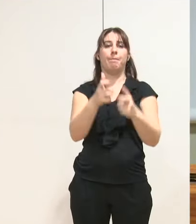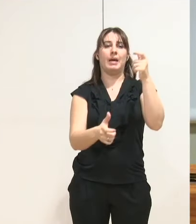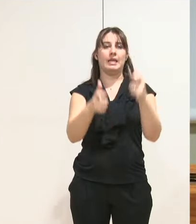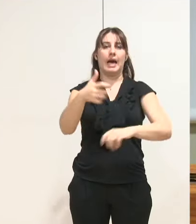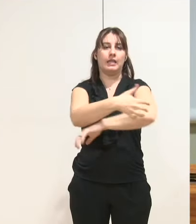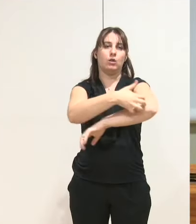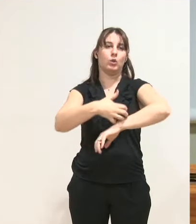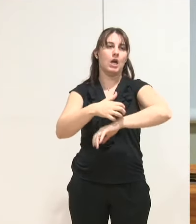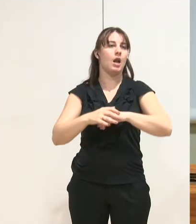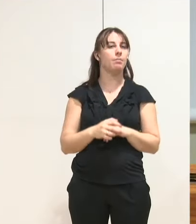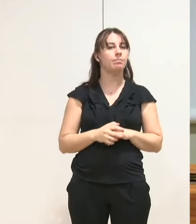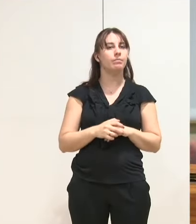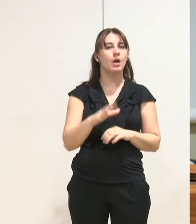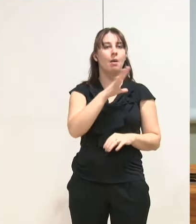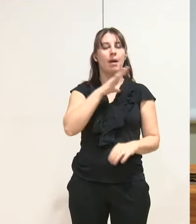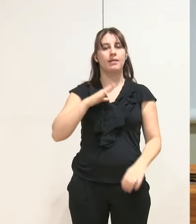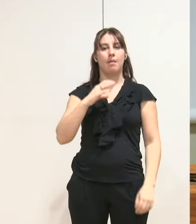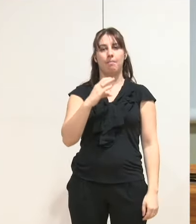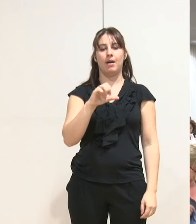sociale madame